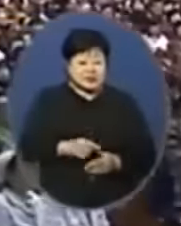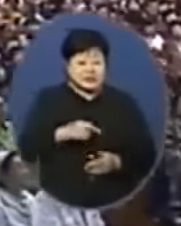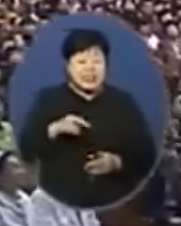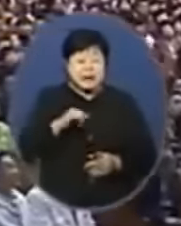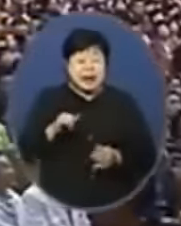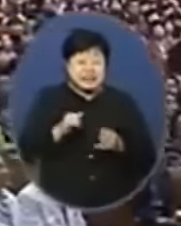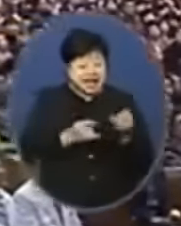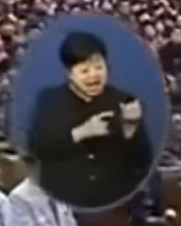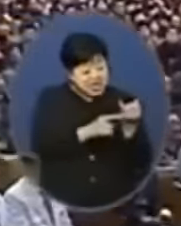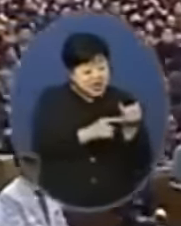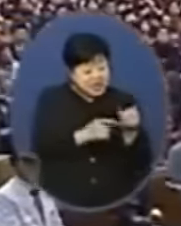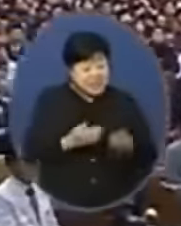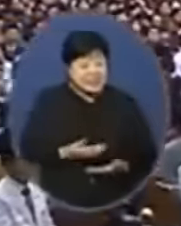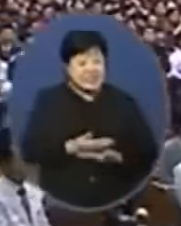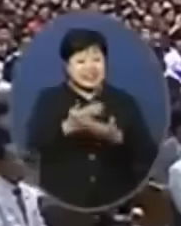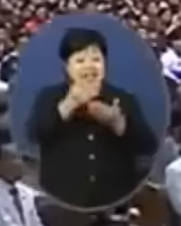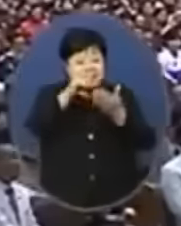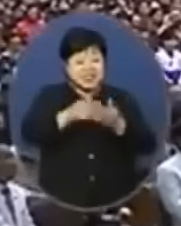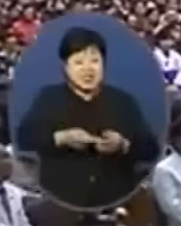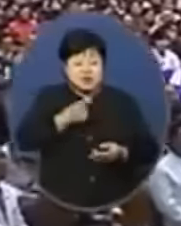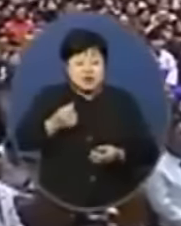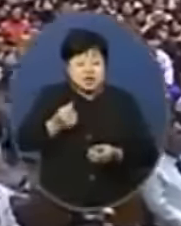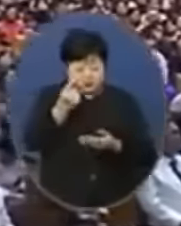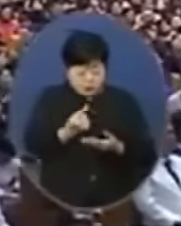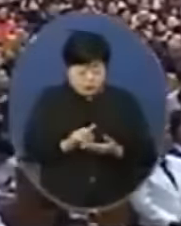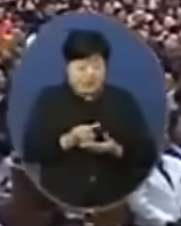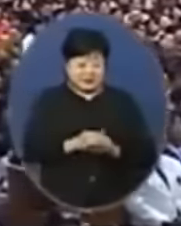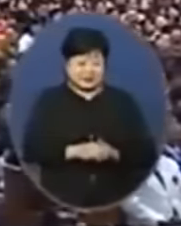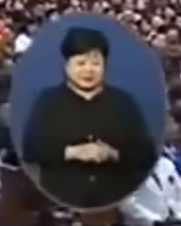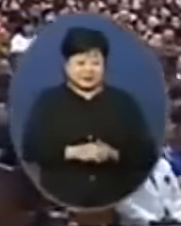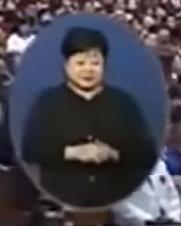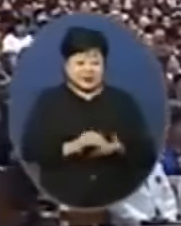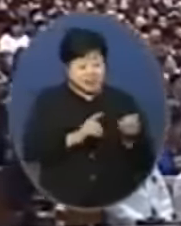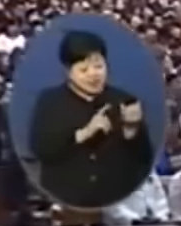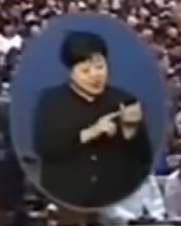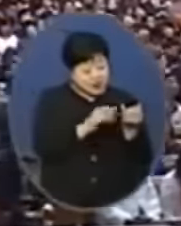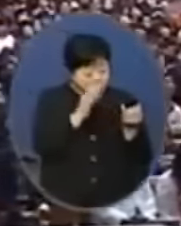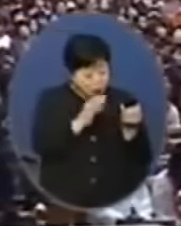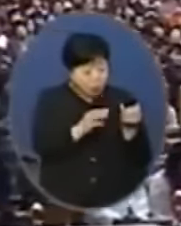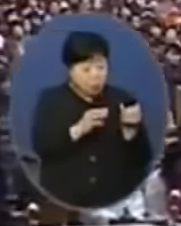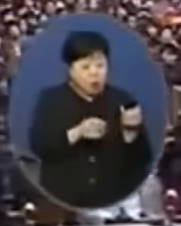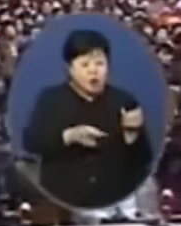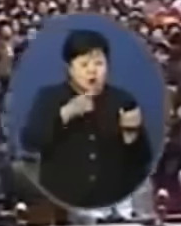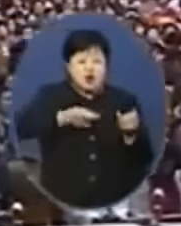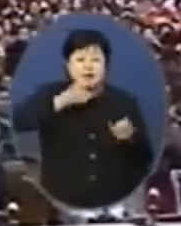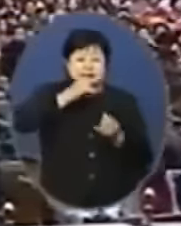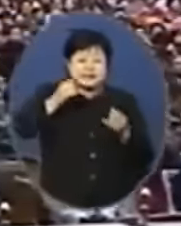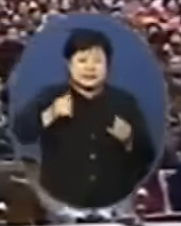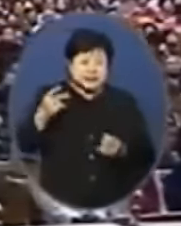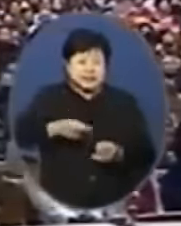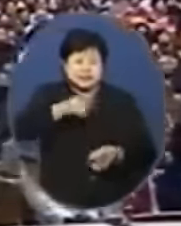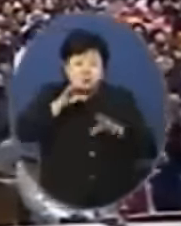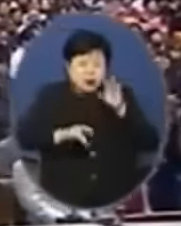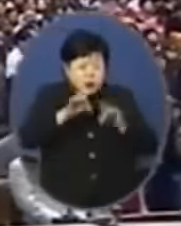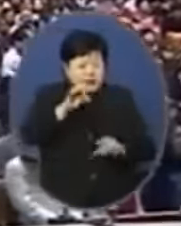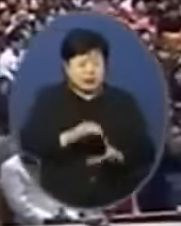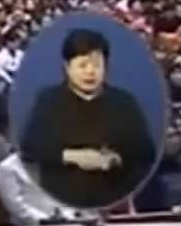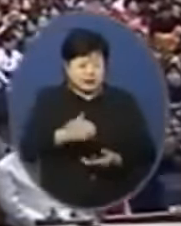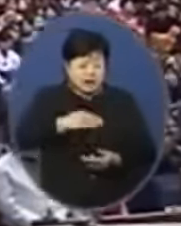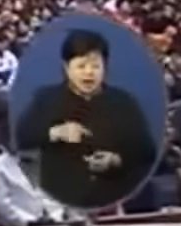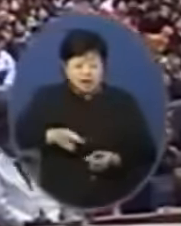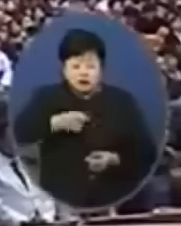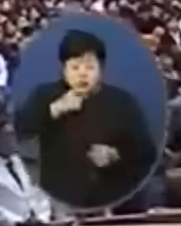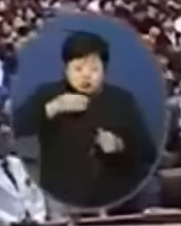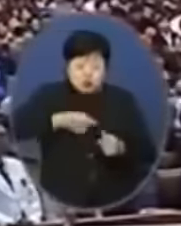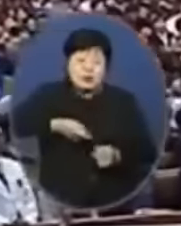여인이 대낮에 물길로 오는데 그 사마리아 여인을 보고, 이 물을 마시는 자는 다시 목마르거니와 내가